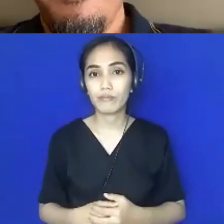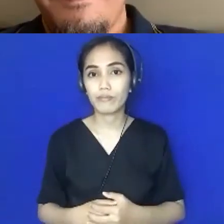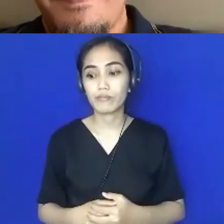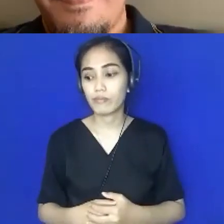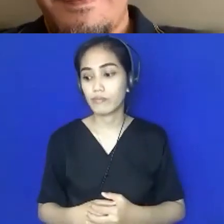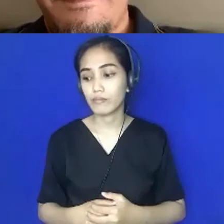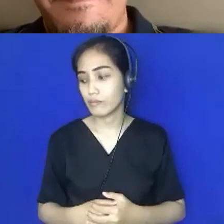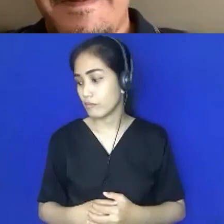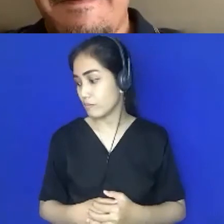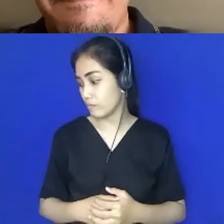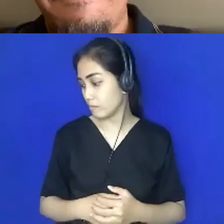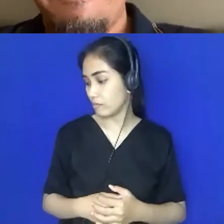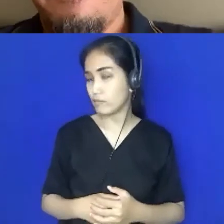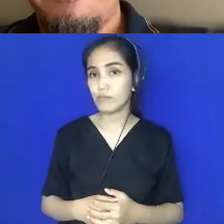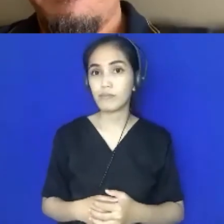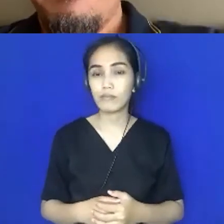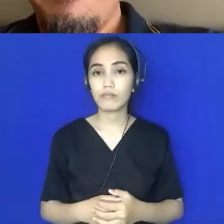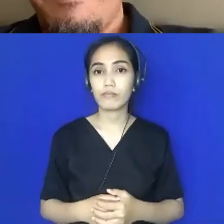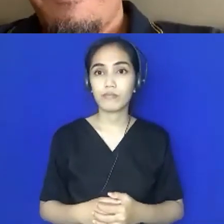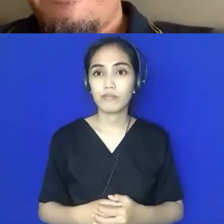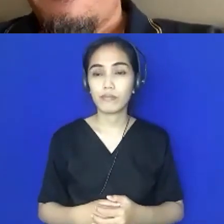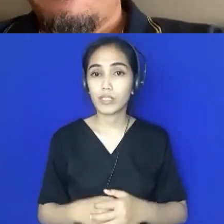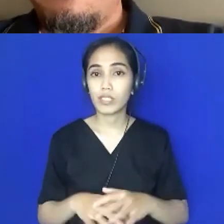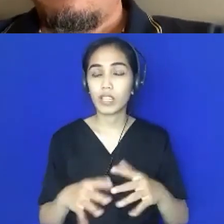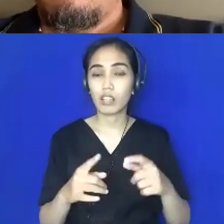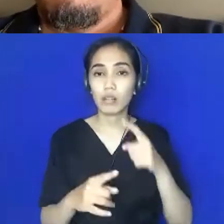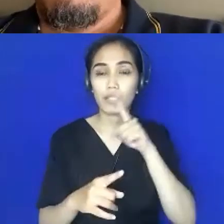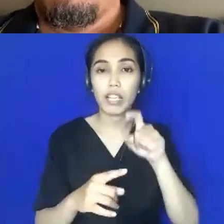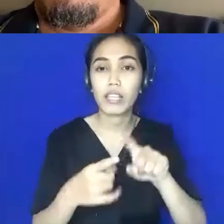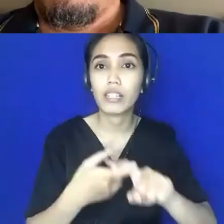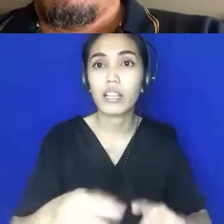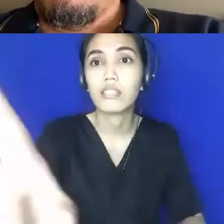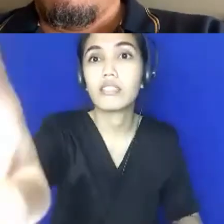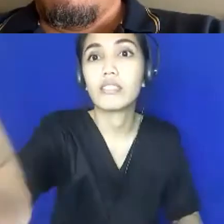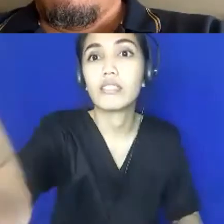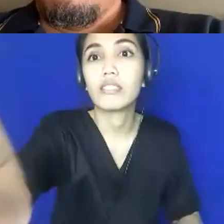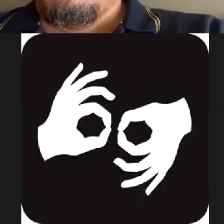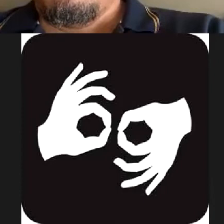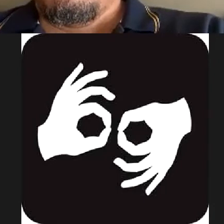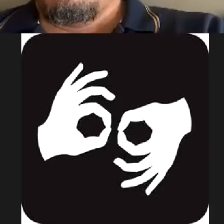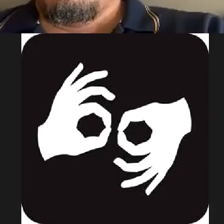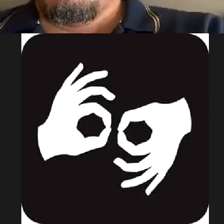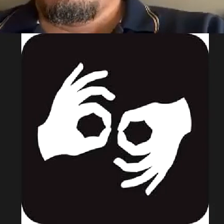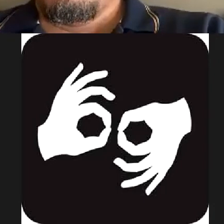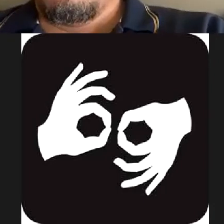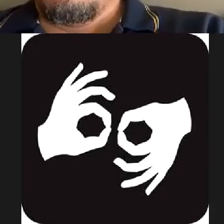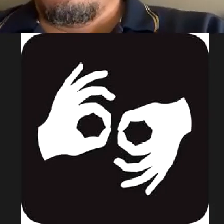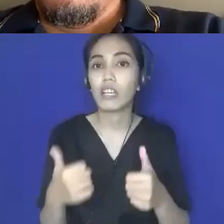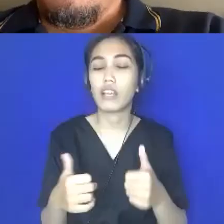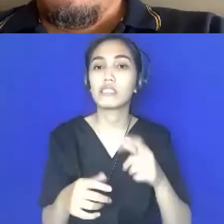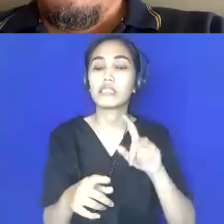Rahman. Silakan Ibu Kus untuk pertanyaan terkait ya Terima kasih. desain nasional. Iya,